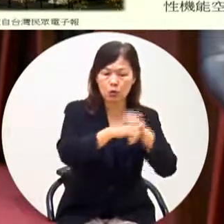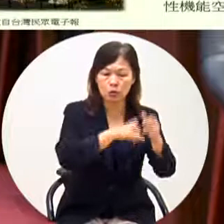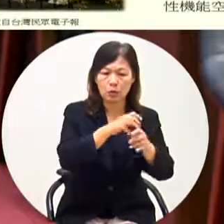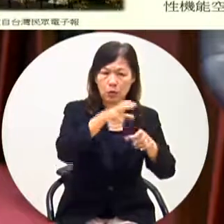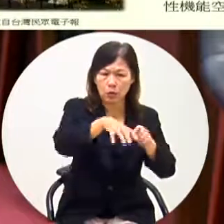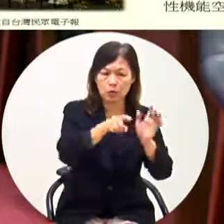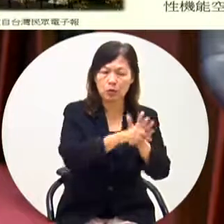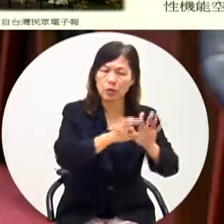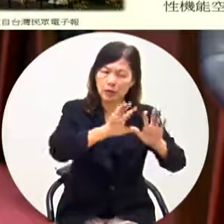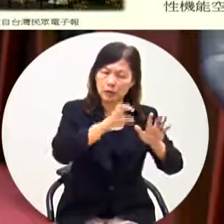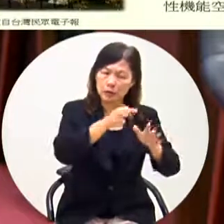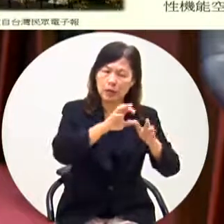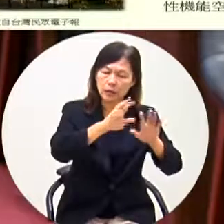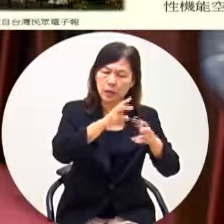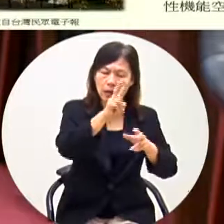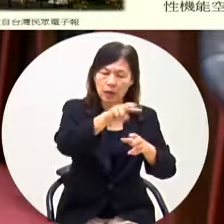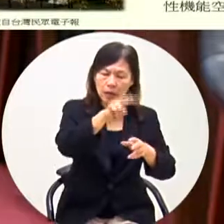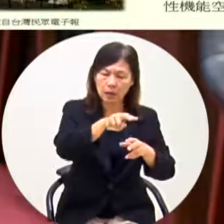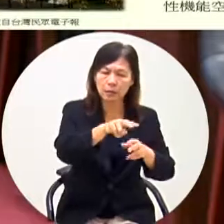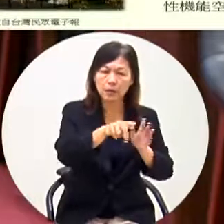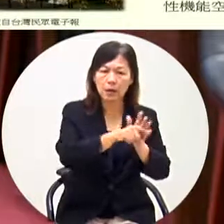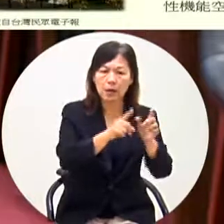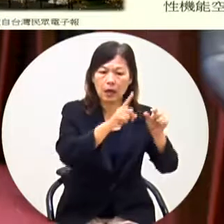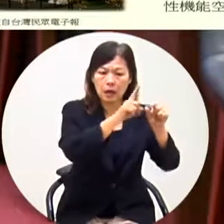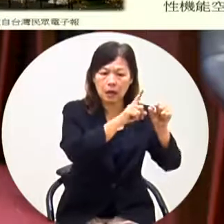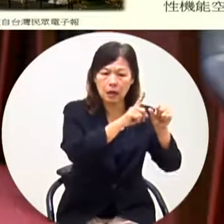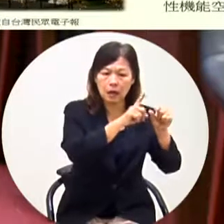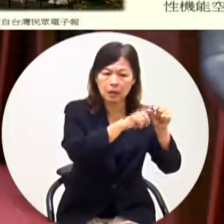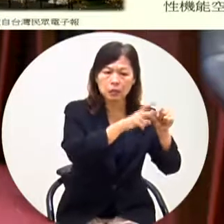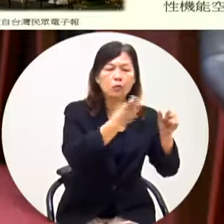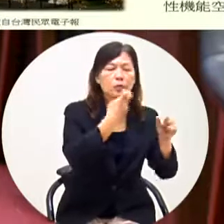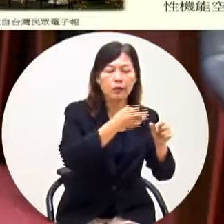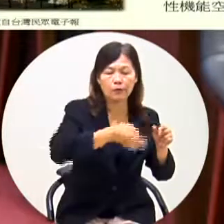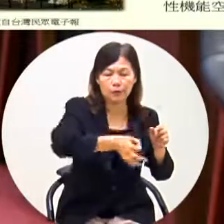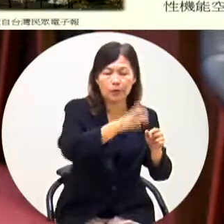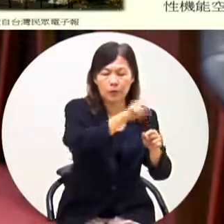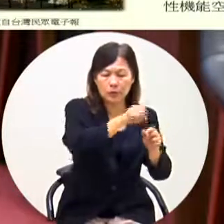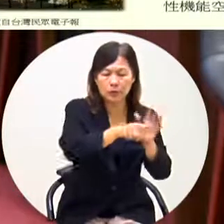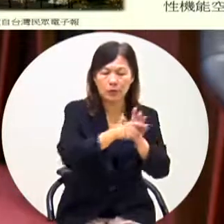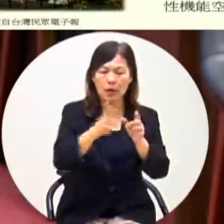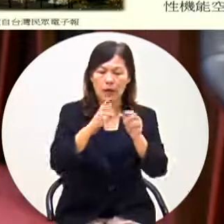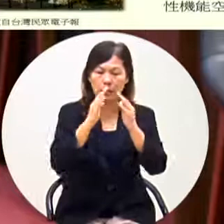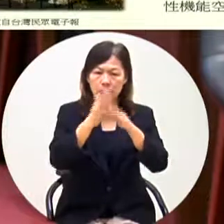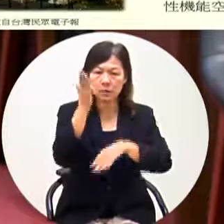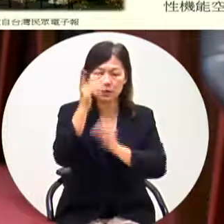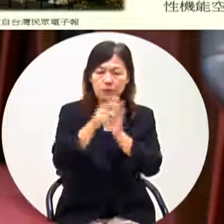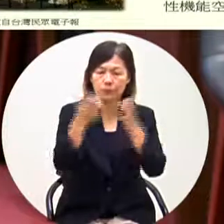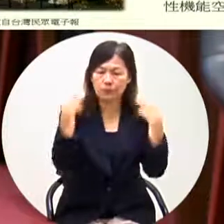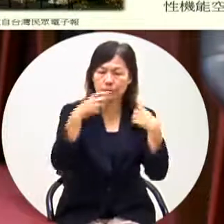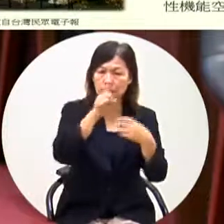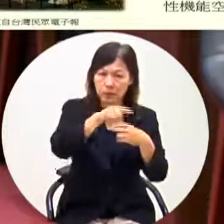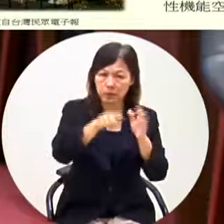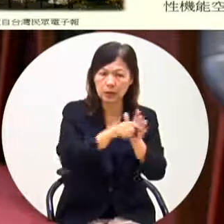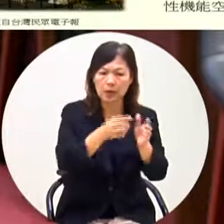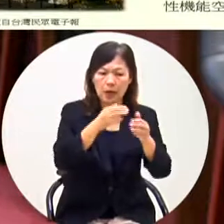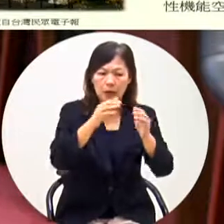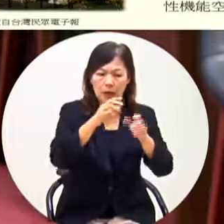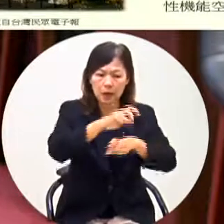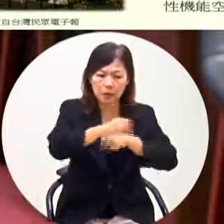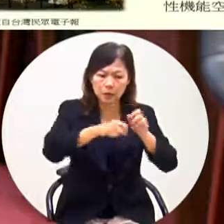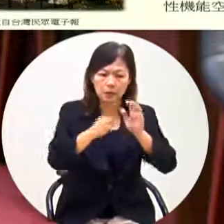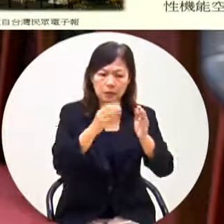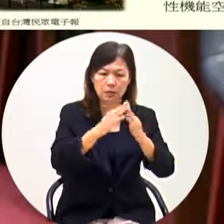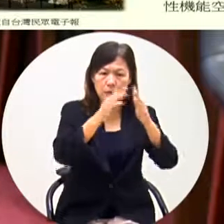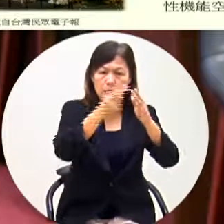是中央出资啊，我们的高雄市政府负担1000万。然后我们设计2个楼层，1楼啊针对老人的关怀据点巡守